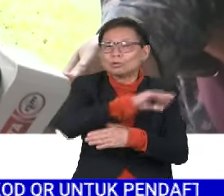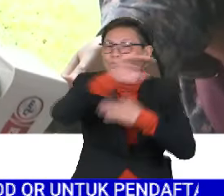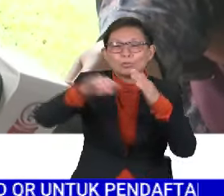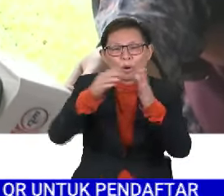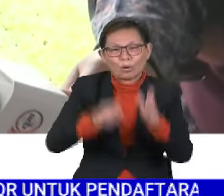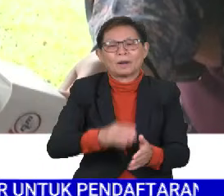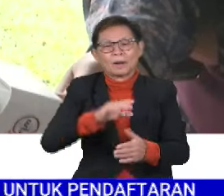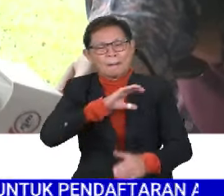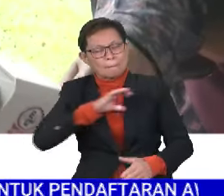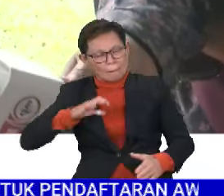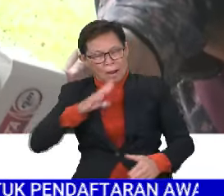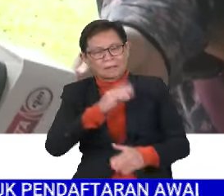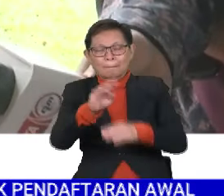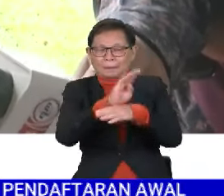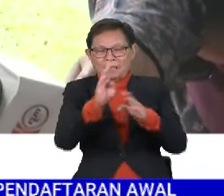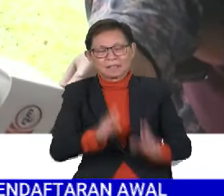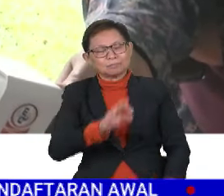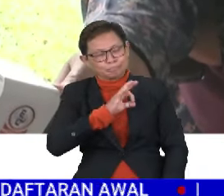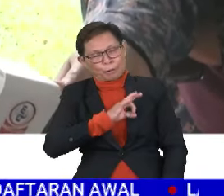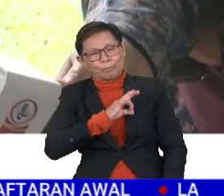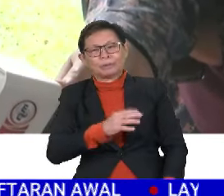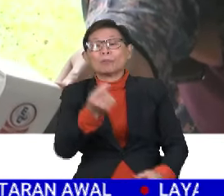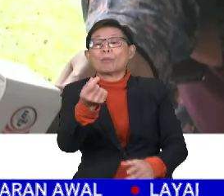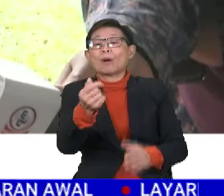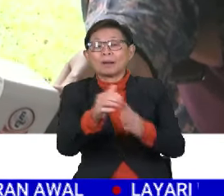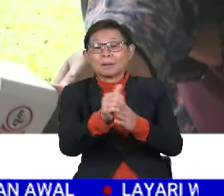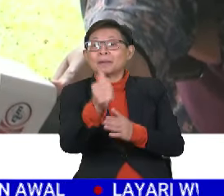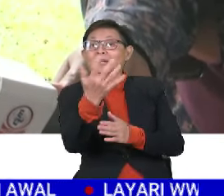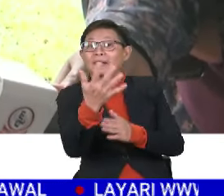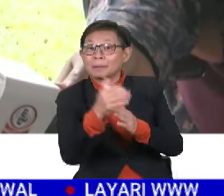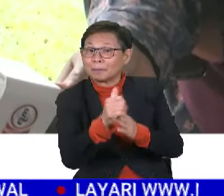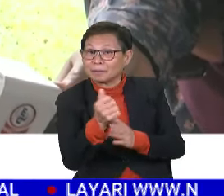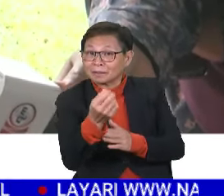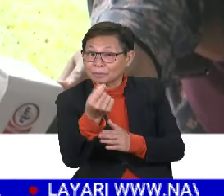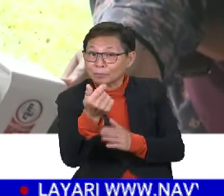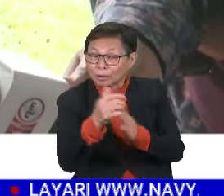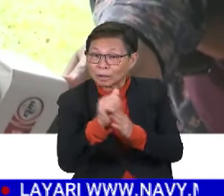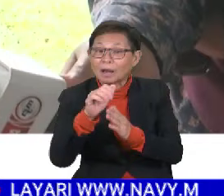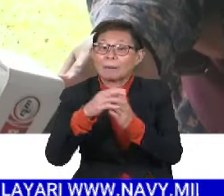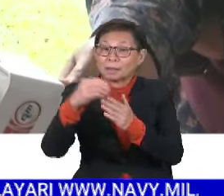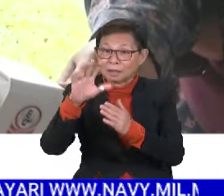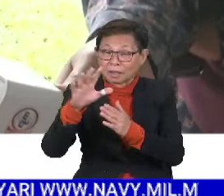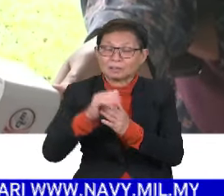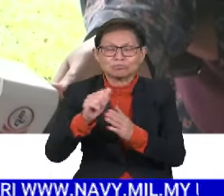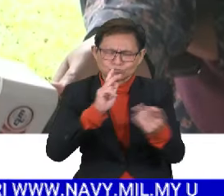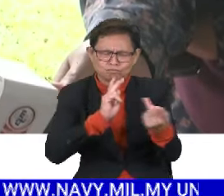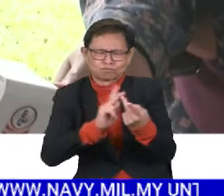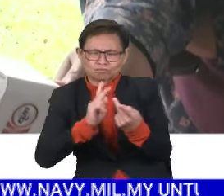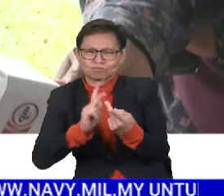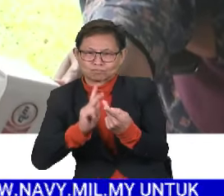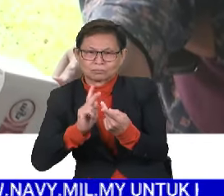dapat faedah. Dengan nilai harga RM5 ni mungkin sesuai lah atau patutlah